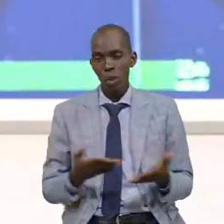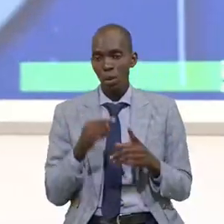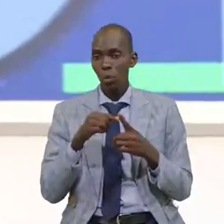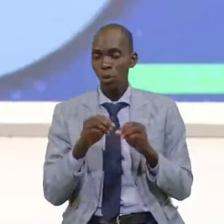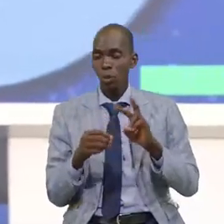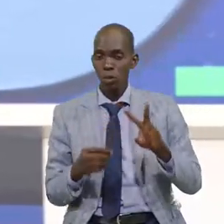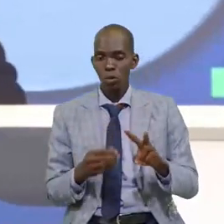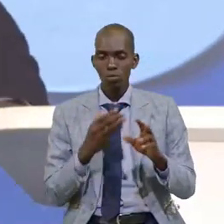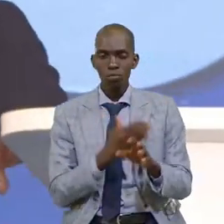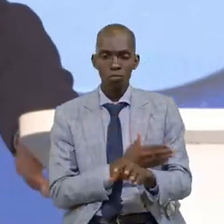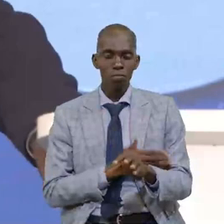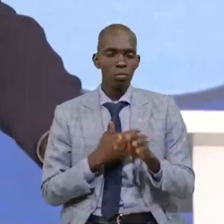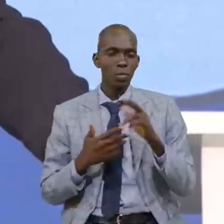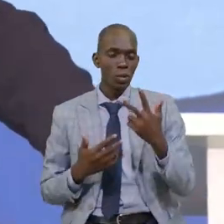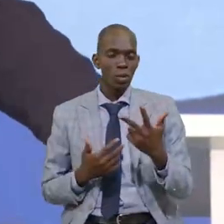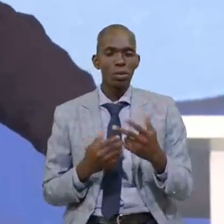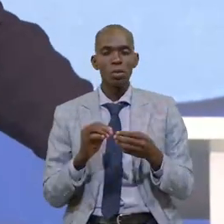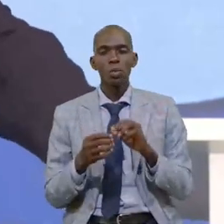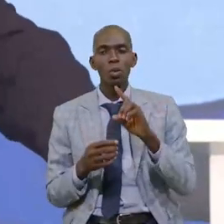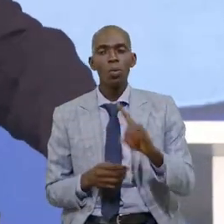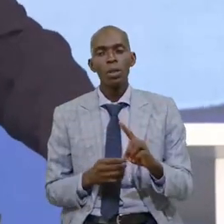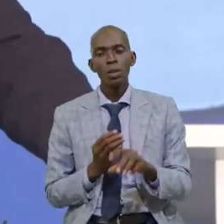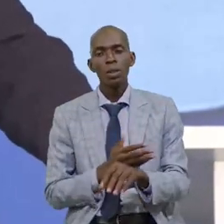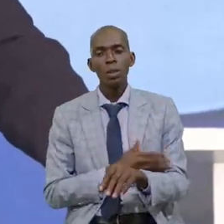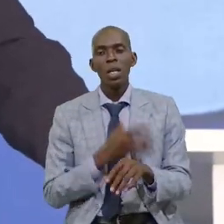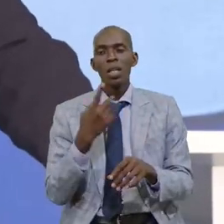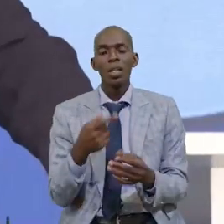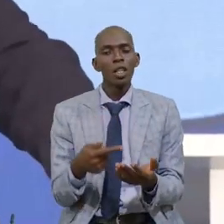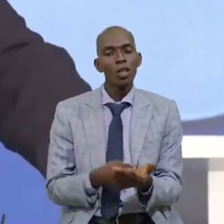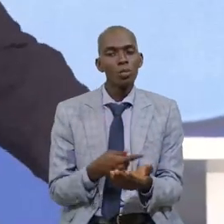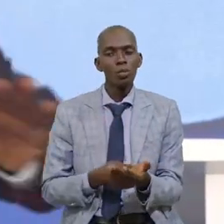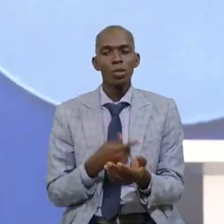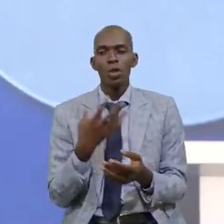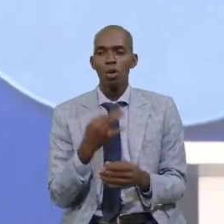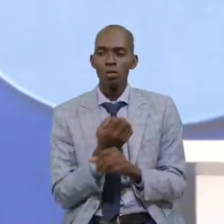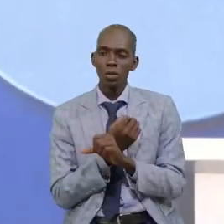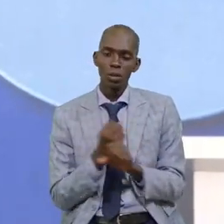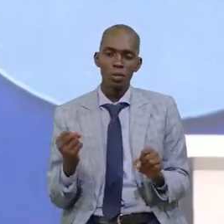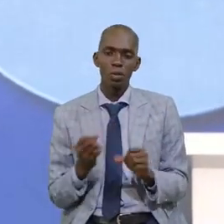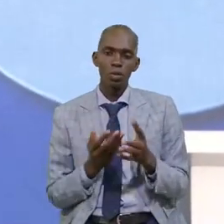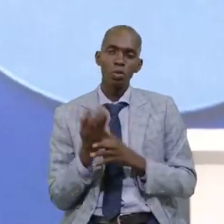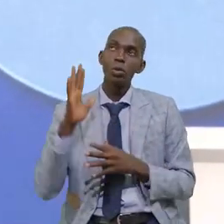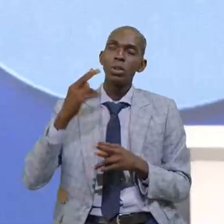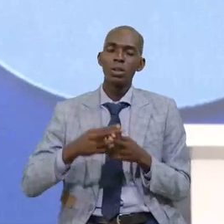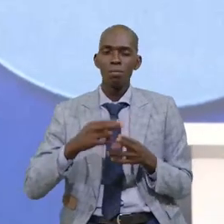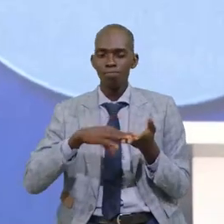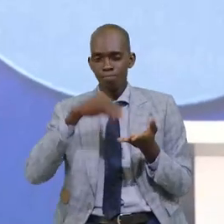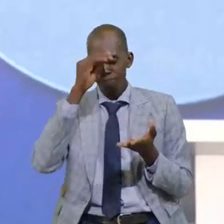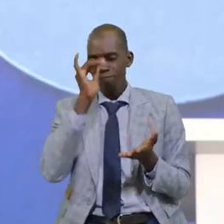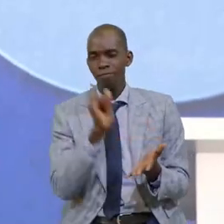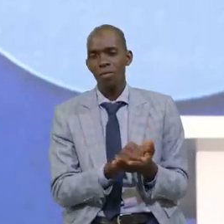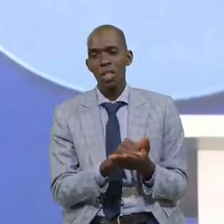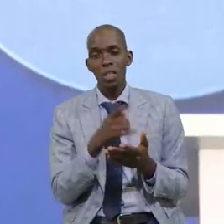Premièrement, l'évangile du salut par son nom. L'évangile, apprends cela. L'évangile